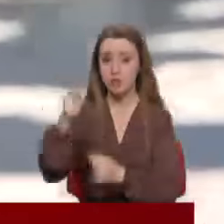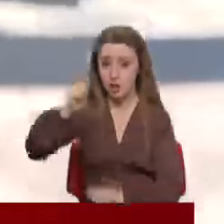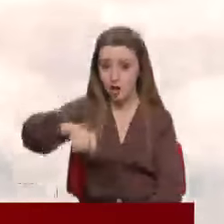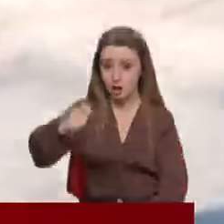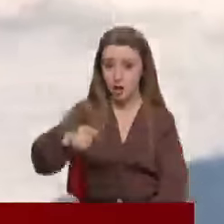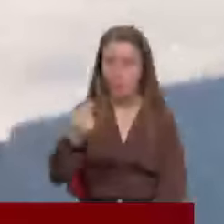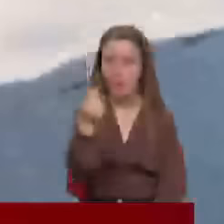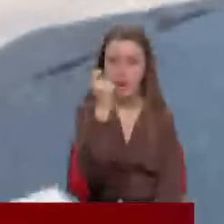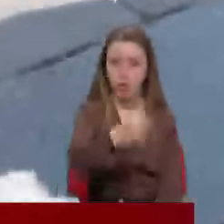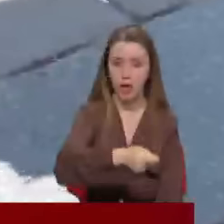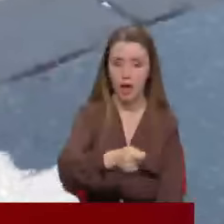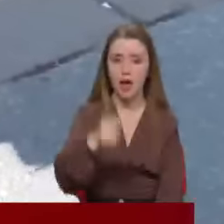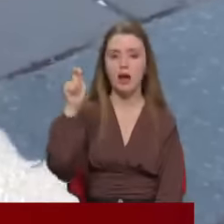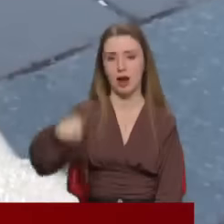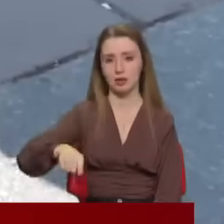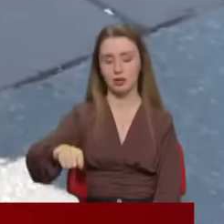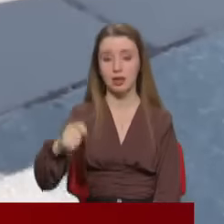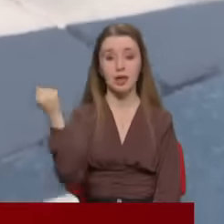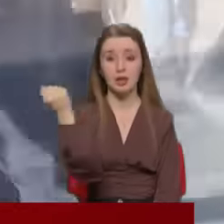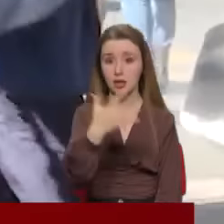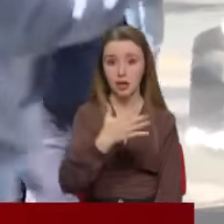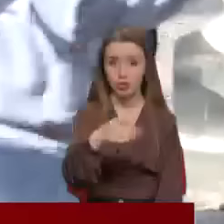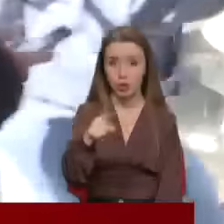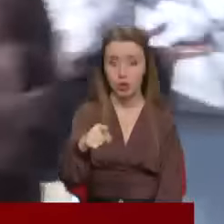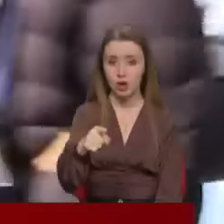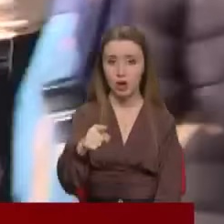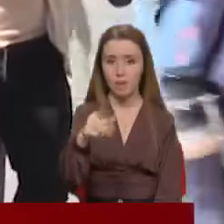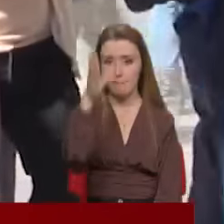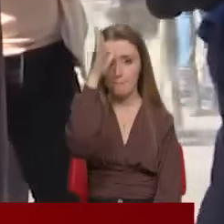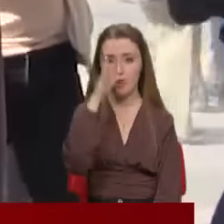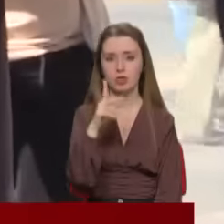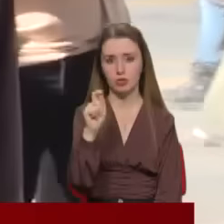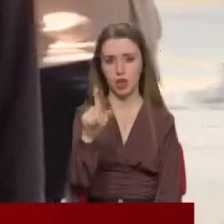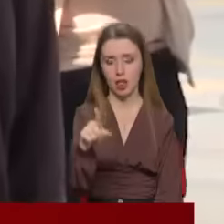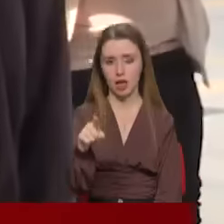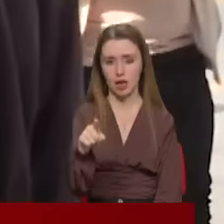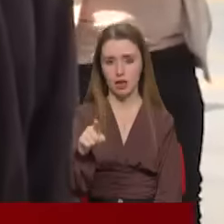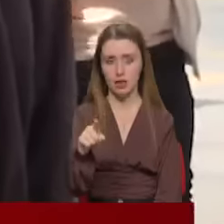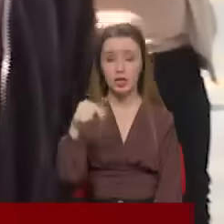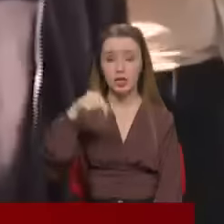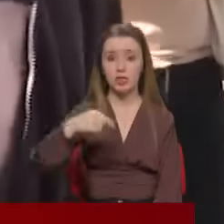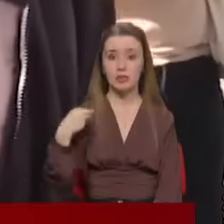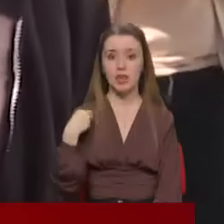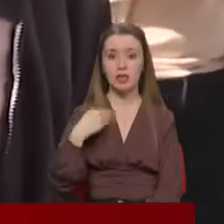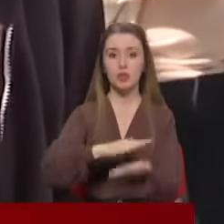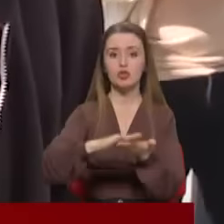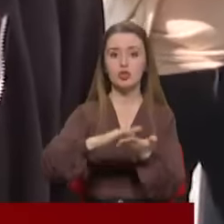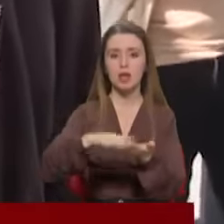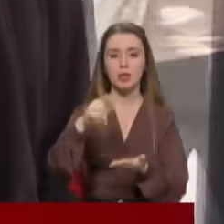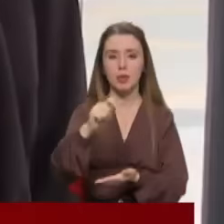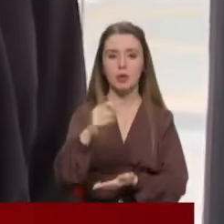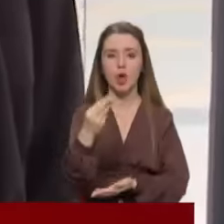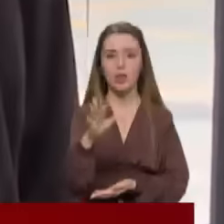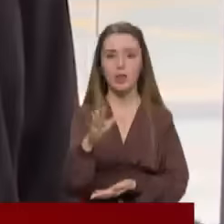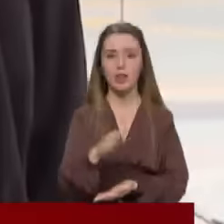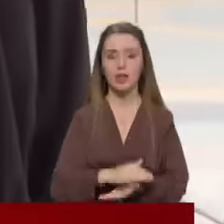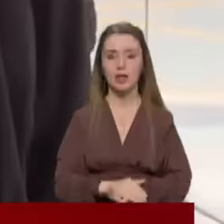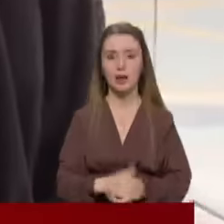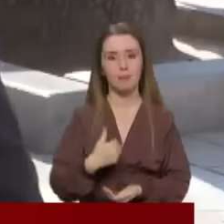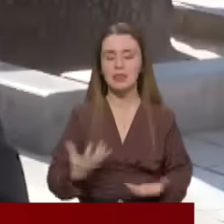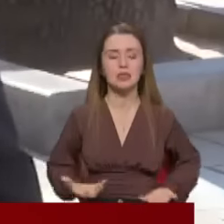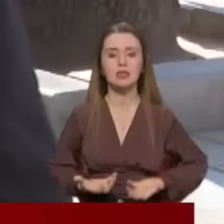karttan mı nakit mi? Kart. Ne kadar harcadınız? Herhalde bir 500 civarında. Peki şimdi yeni bir düzenleme yapılması gündemde. Yandı